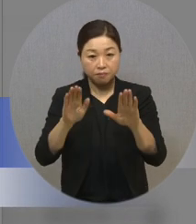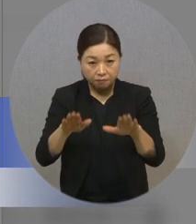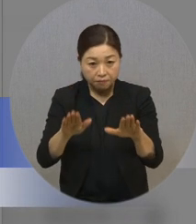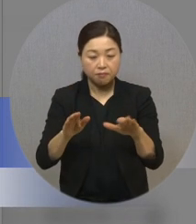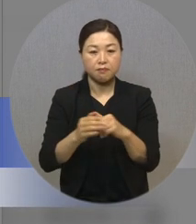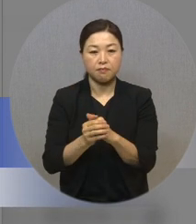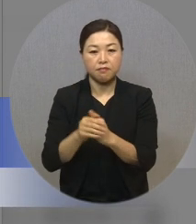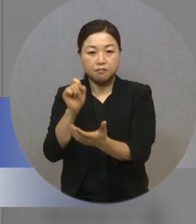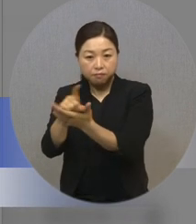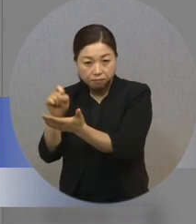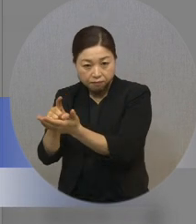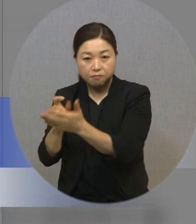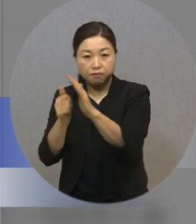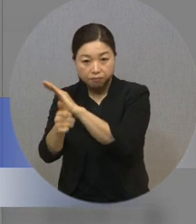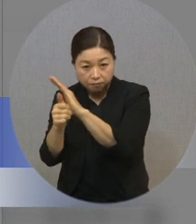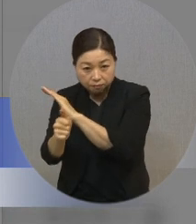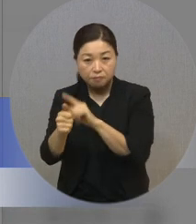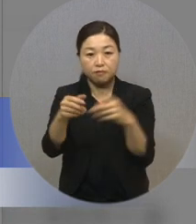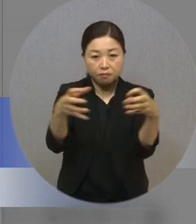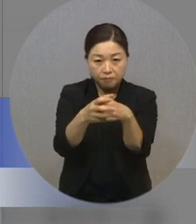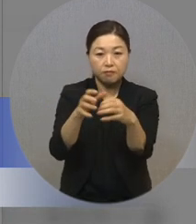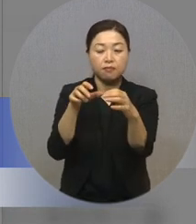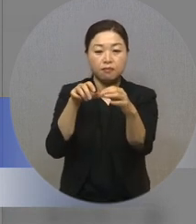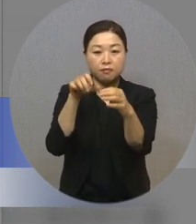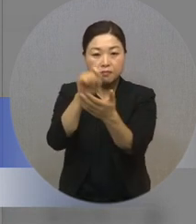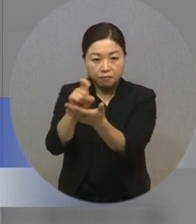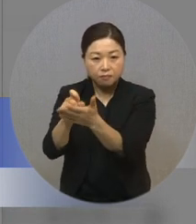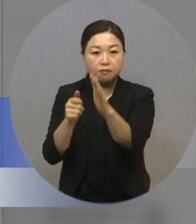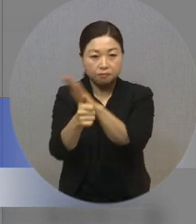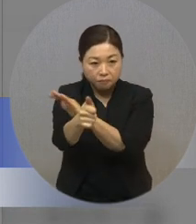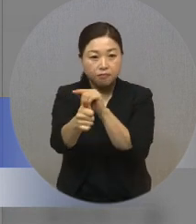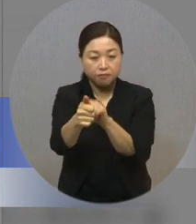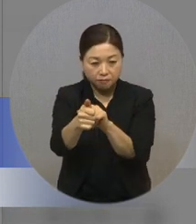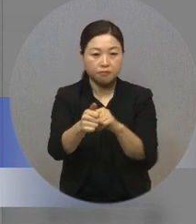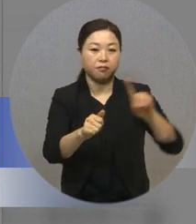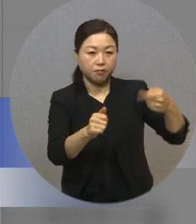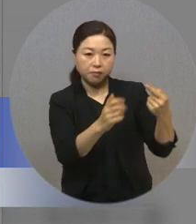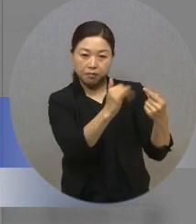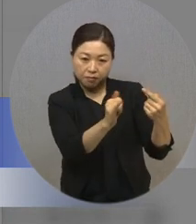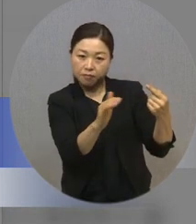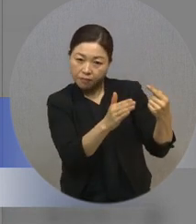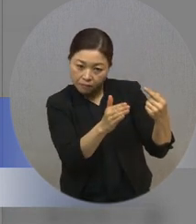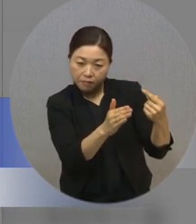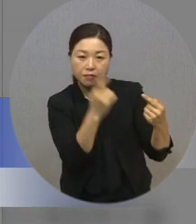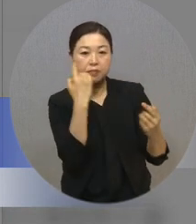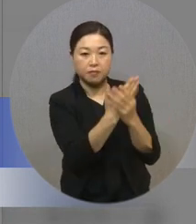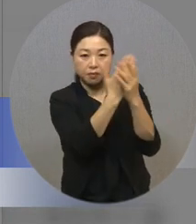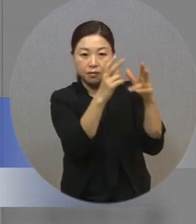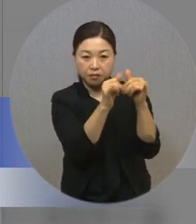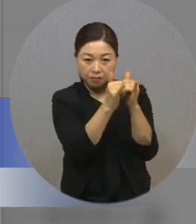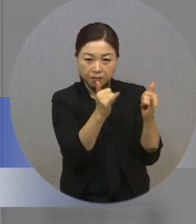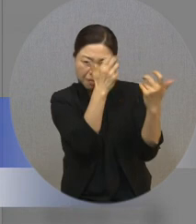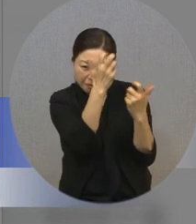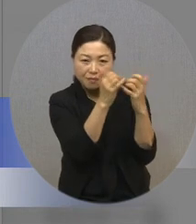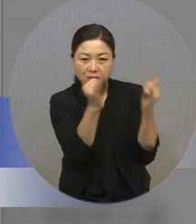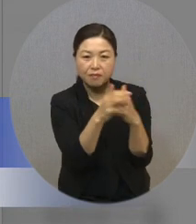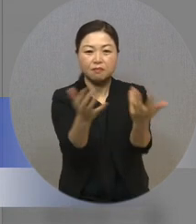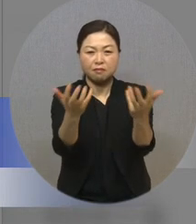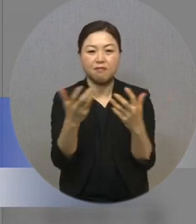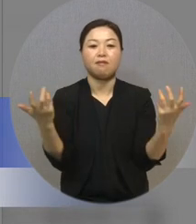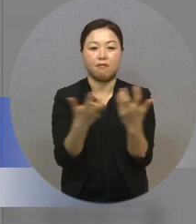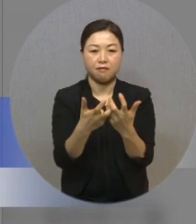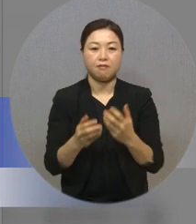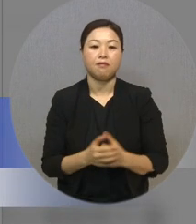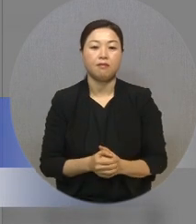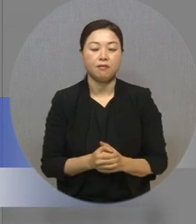선수들과 통합 축구 선수들이 참가했고 100여명의 발달장 과 팬들이 방문해 경기장을 가득 채웠습니다